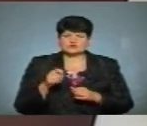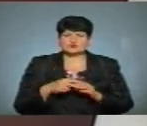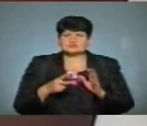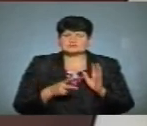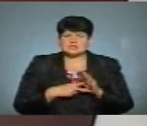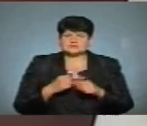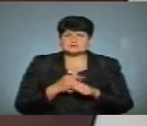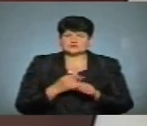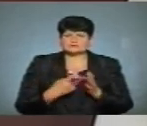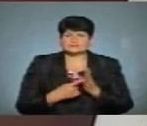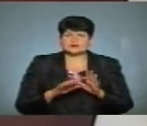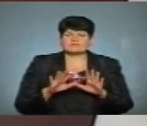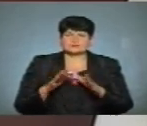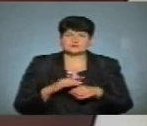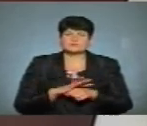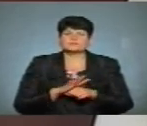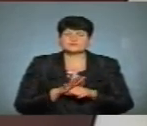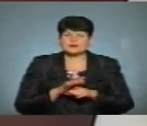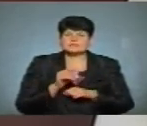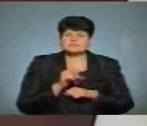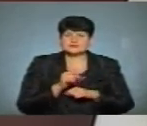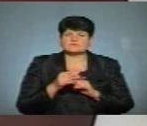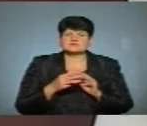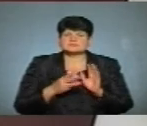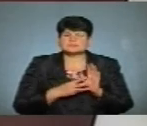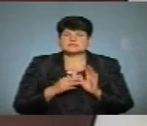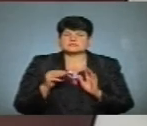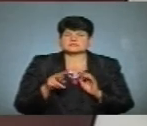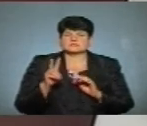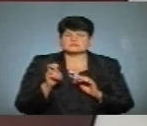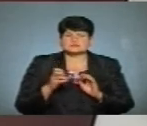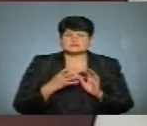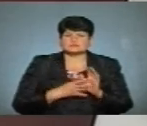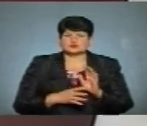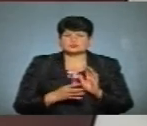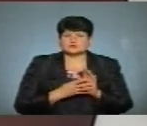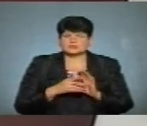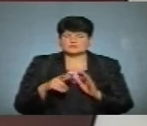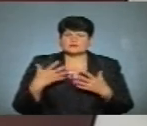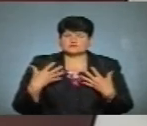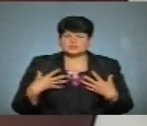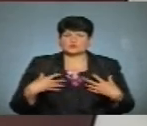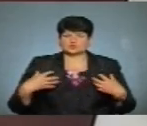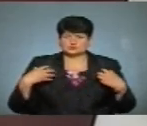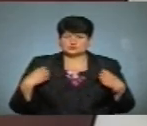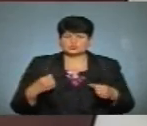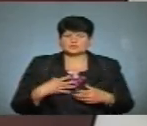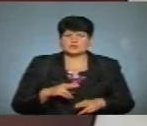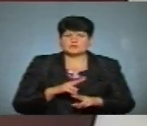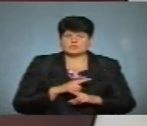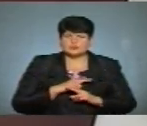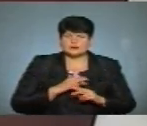лабораторно підтверджених випадків COVID-19. З них 18 299 пацієнтів вже одужали, померли